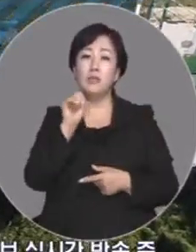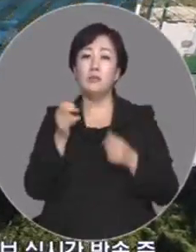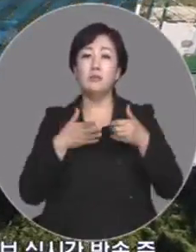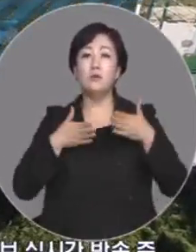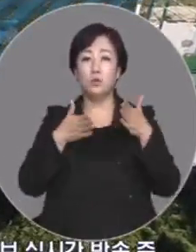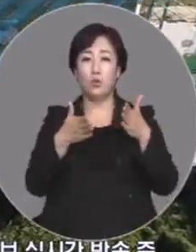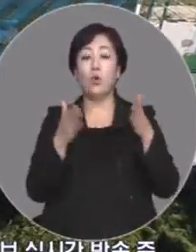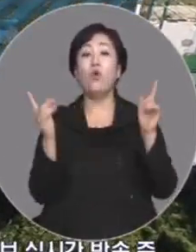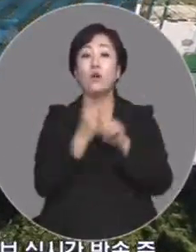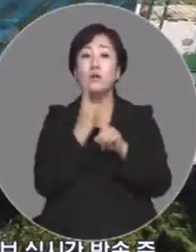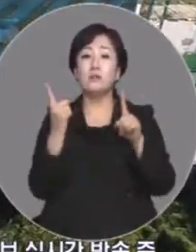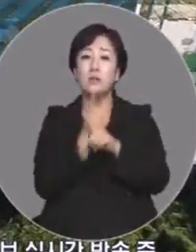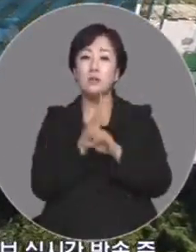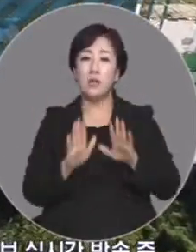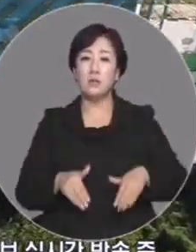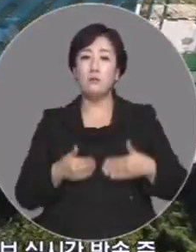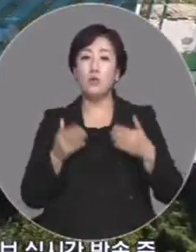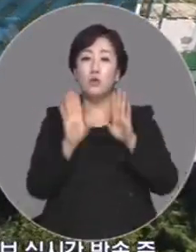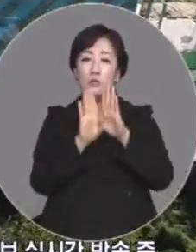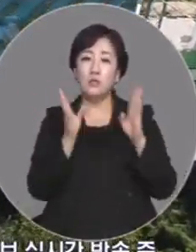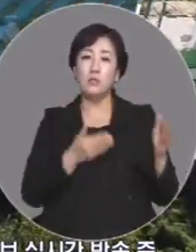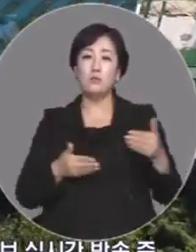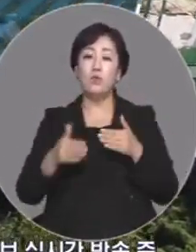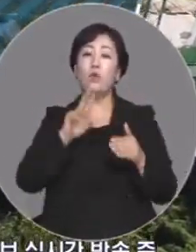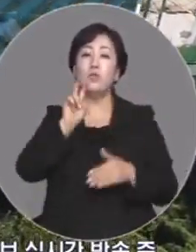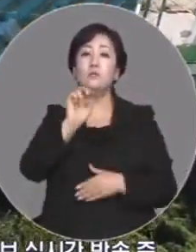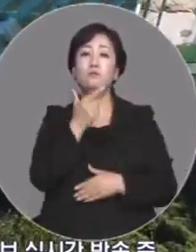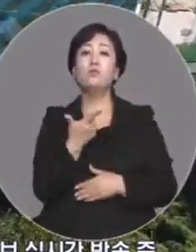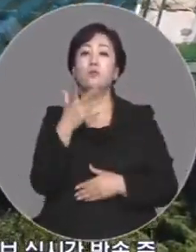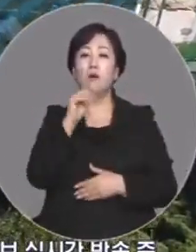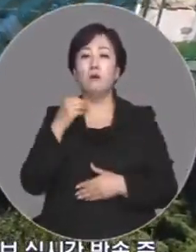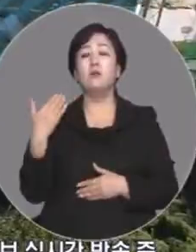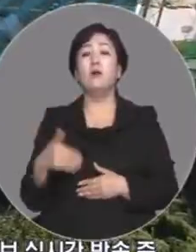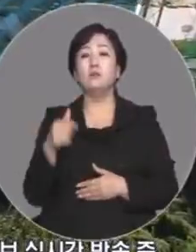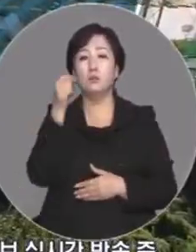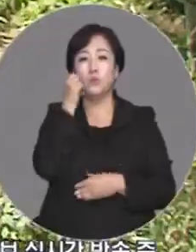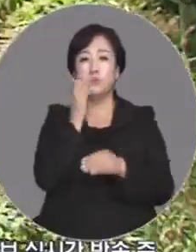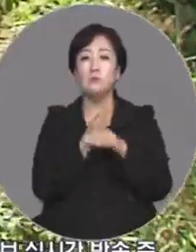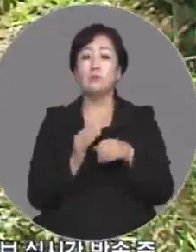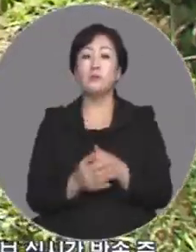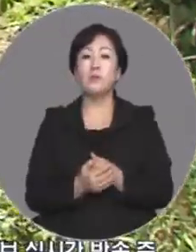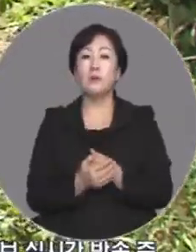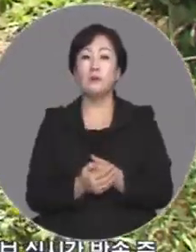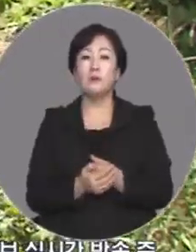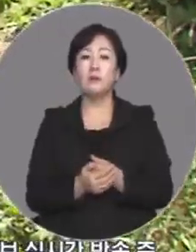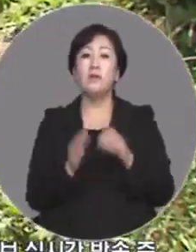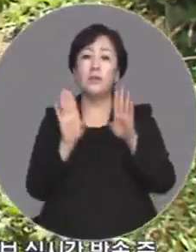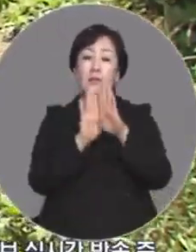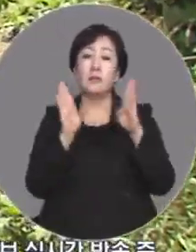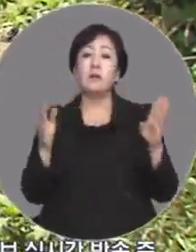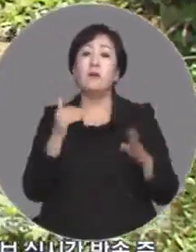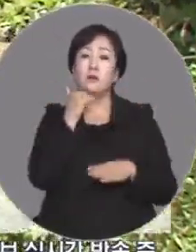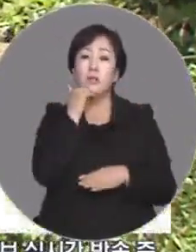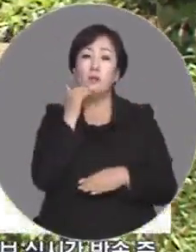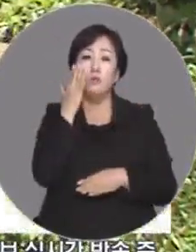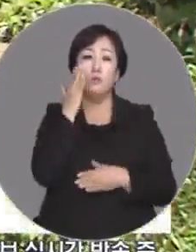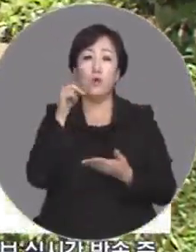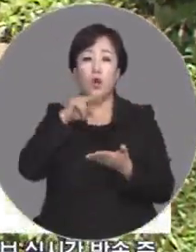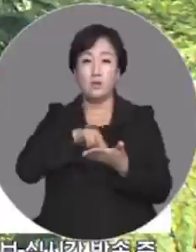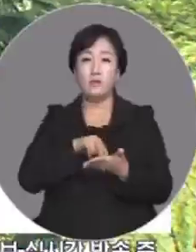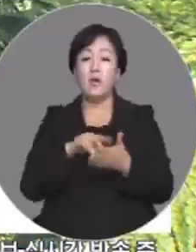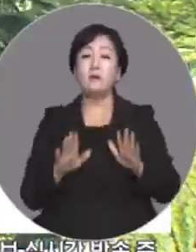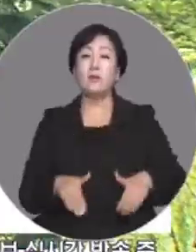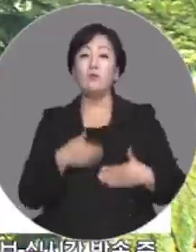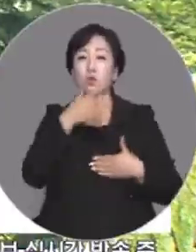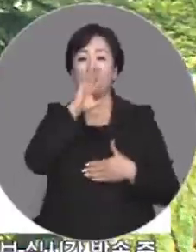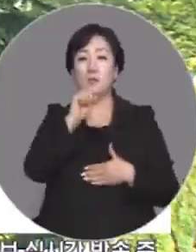개설돼야 하는데 남구가 진입도로 개설 예산 26억 원을 확보하지 못한 겁니다. 개교를 기다리는 학부모들은 남구가